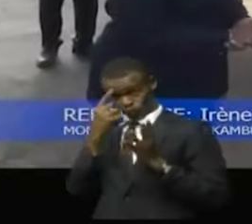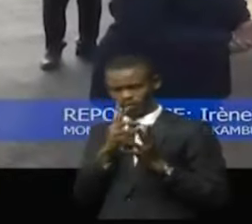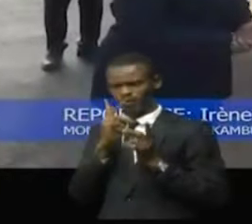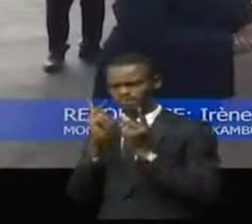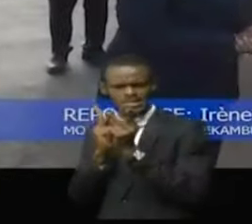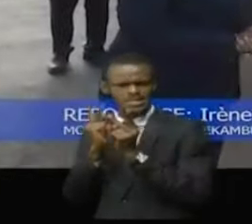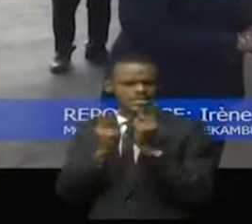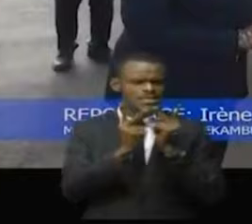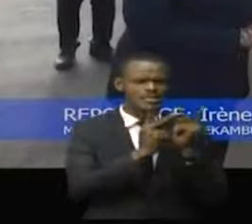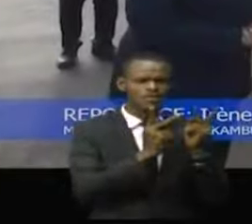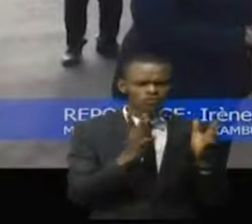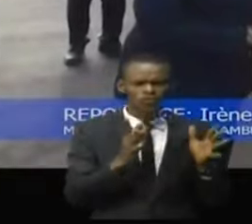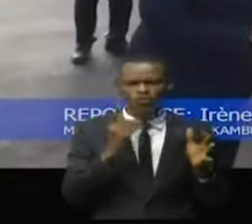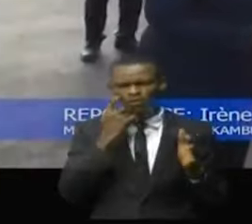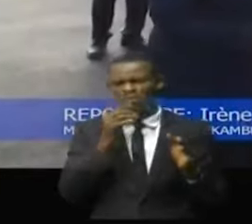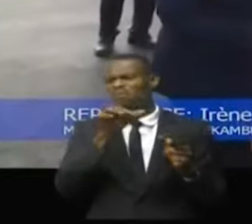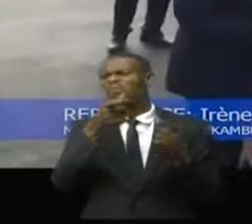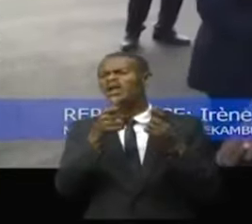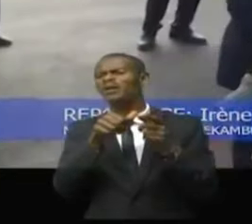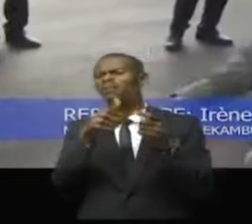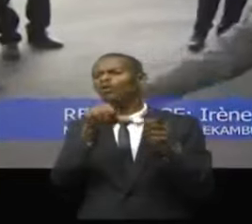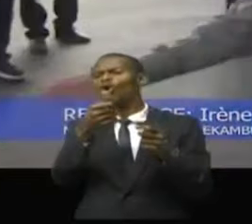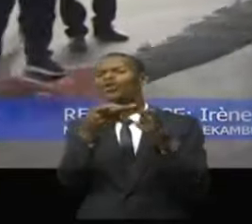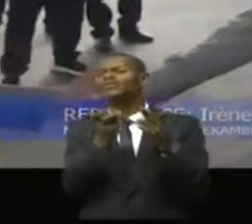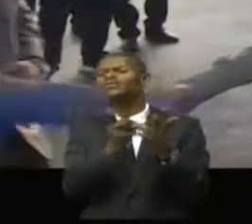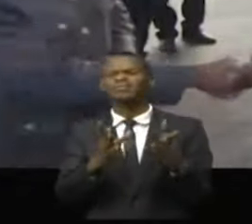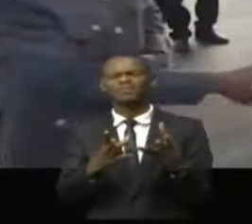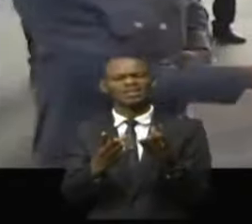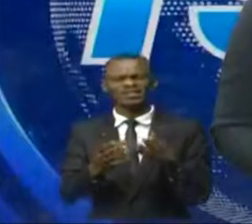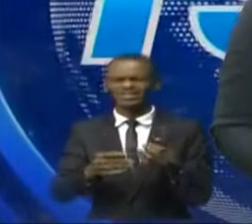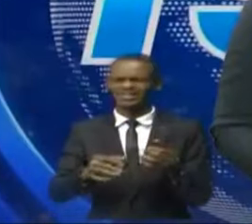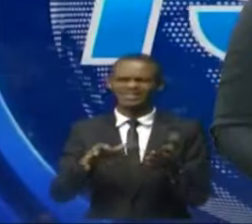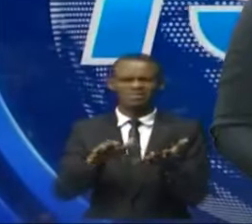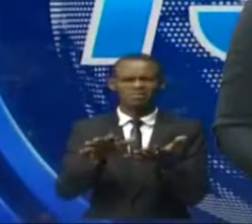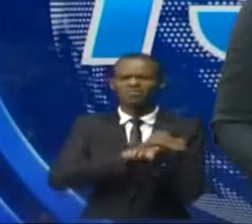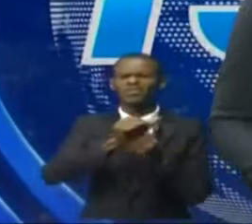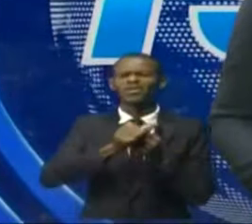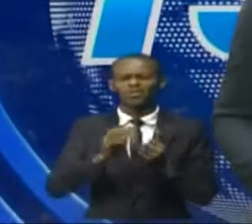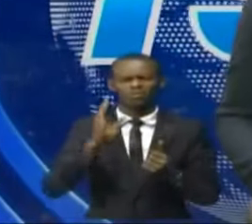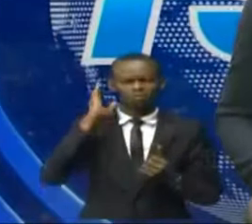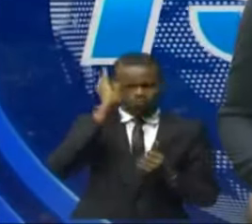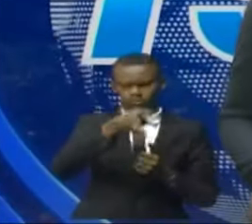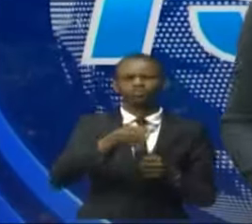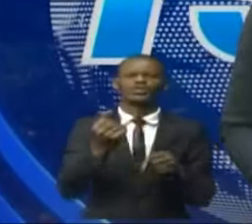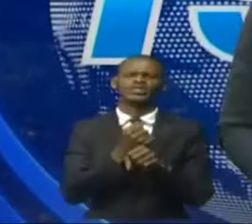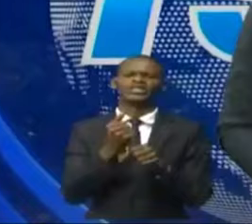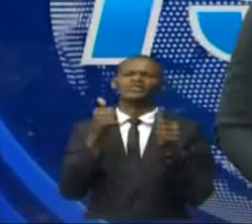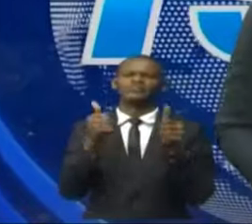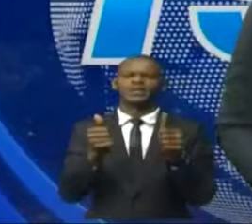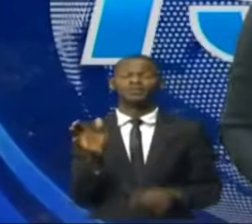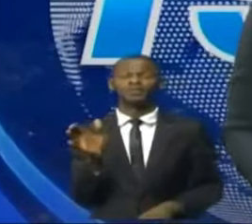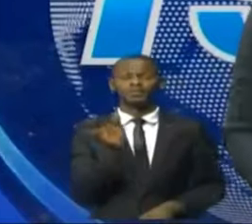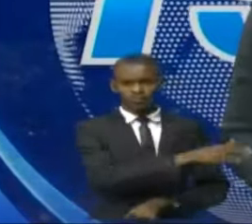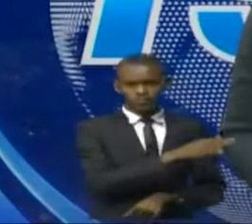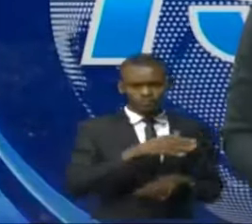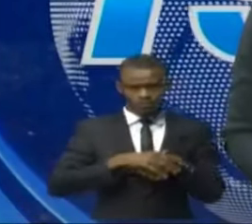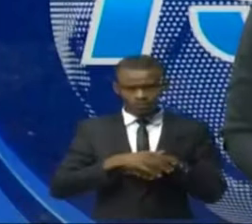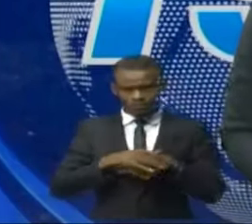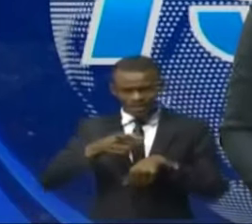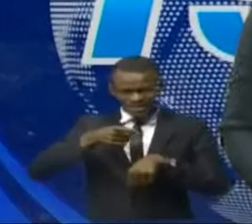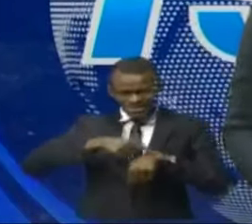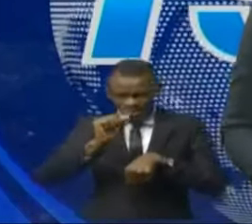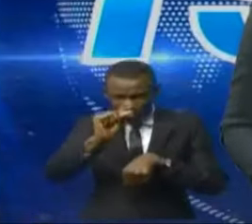de bétonnage de certaines artères dans le tout prochain jour. À quelques jours du lancement officiel de la